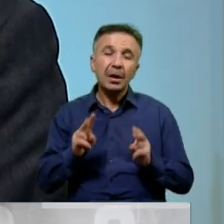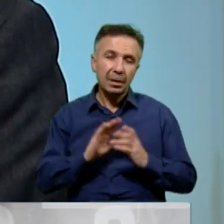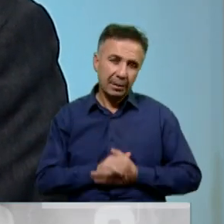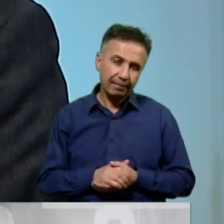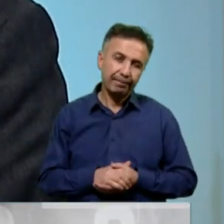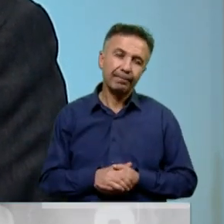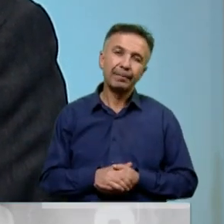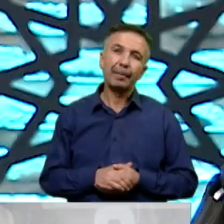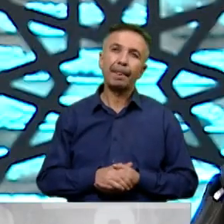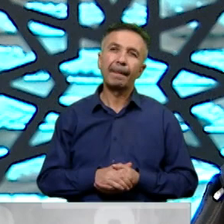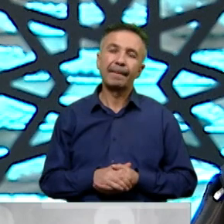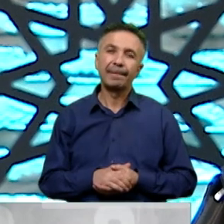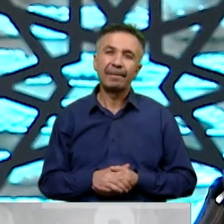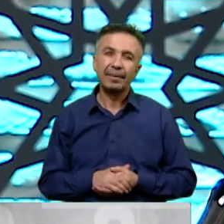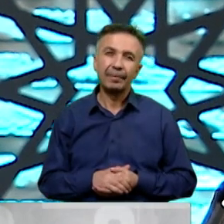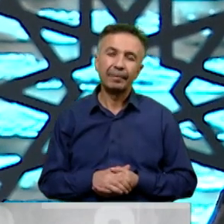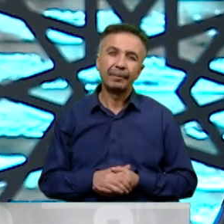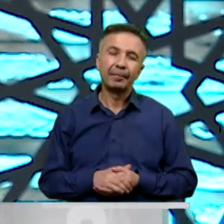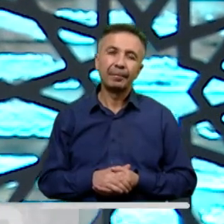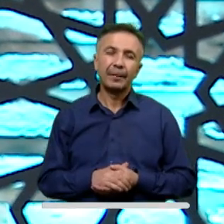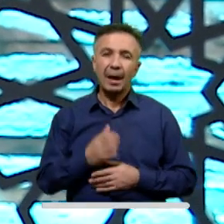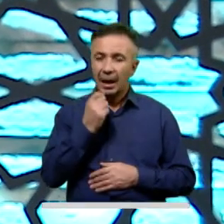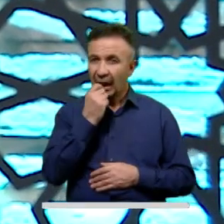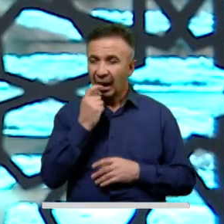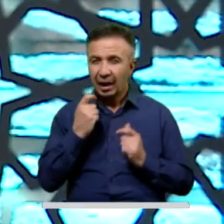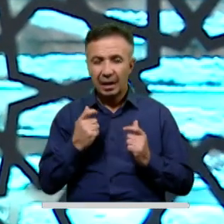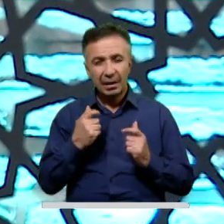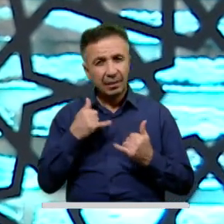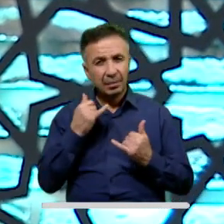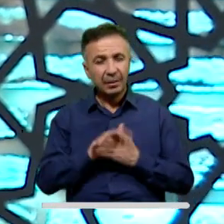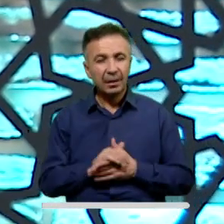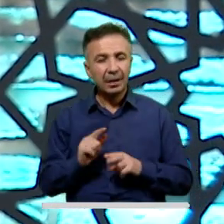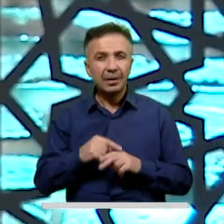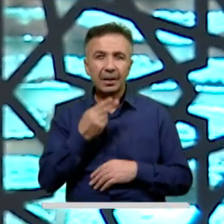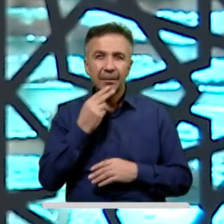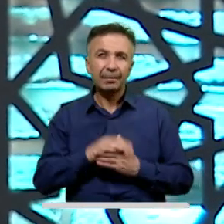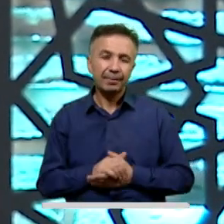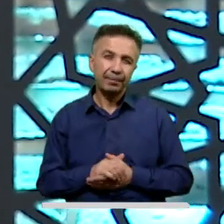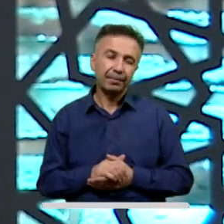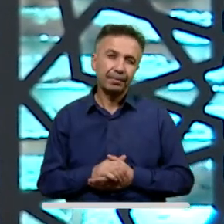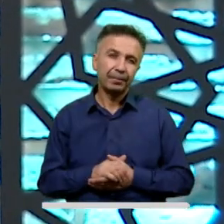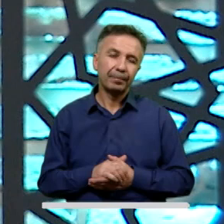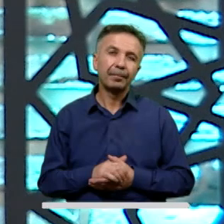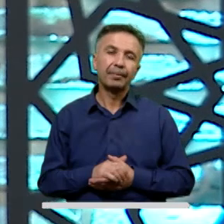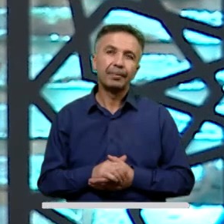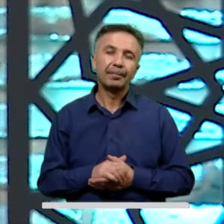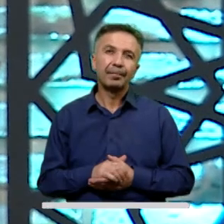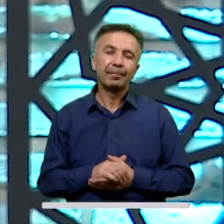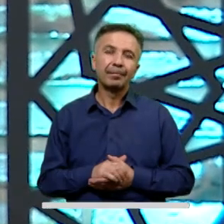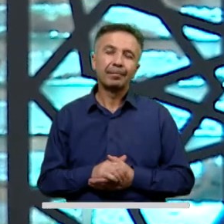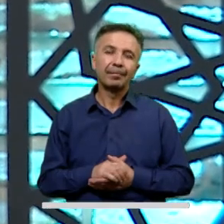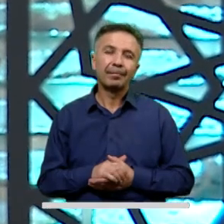değildir. Peki, teşekkür ederiz. Ankara'dan bir telefon bağlantımız var. Ayşe Hanım telefon hattımızdaymış. Hoş geldiniz Ayşe